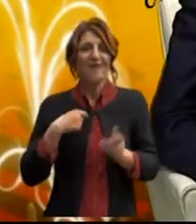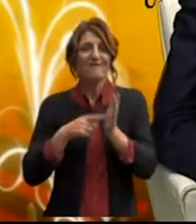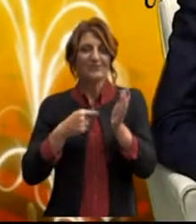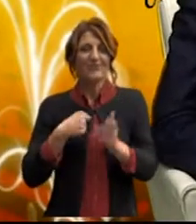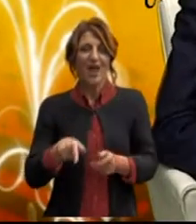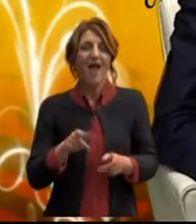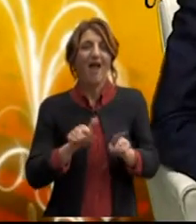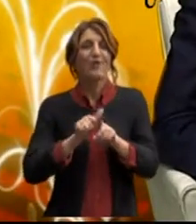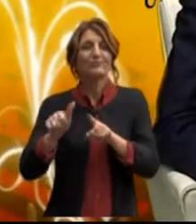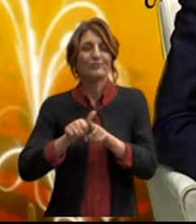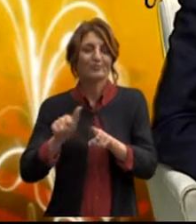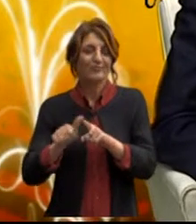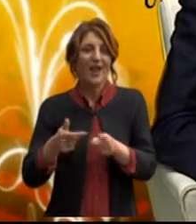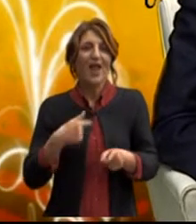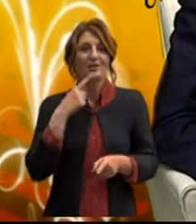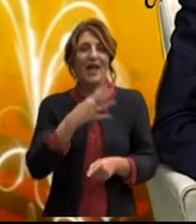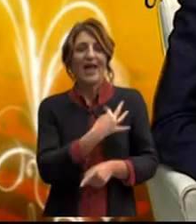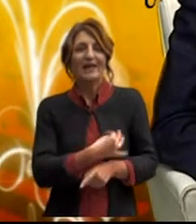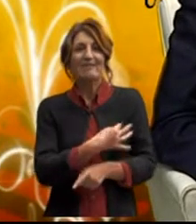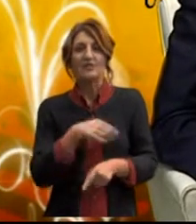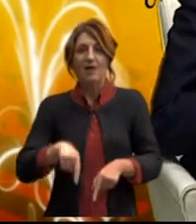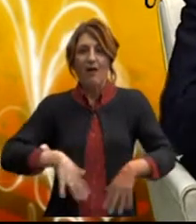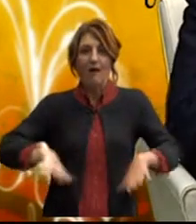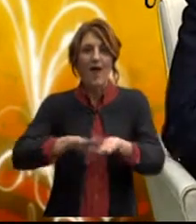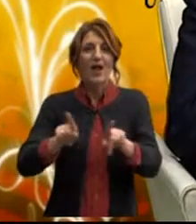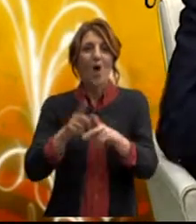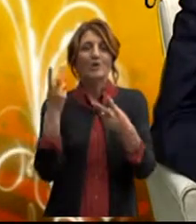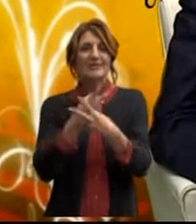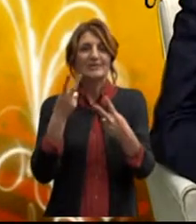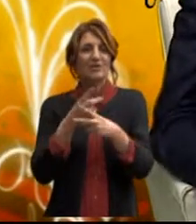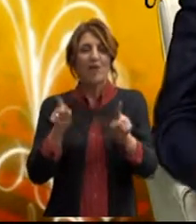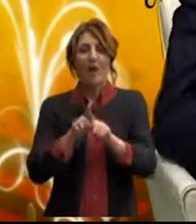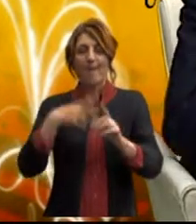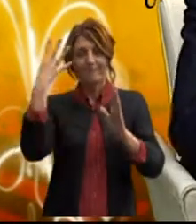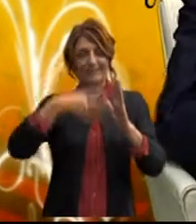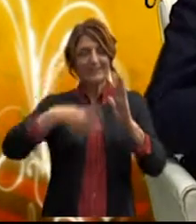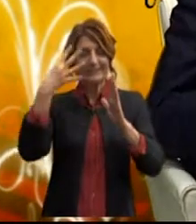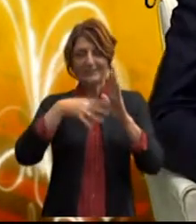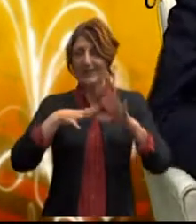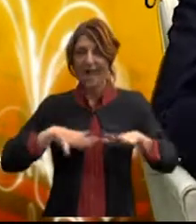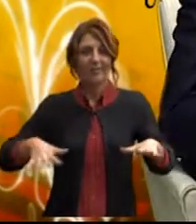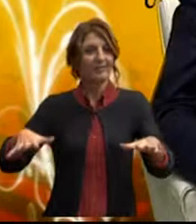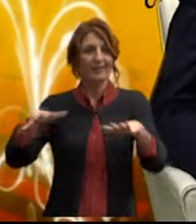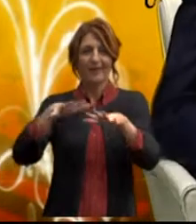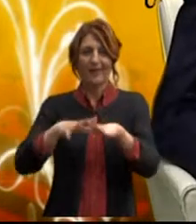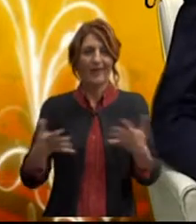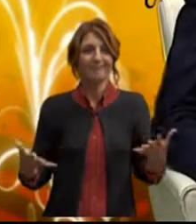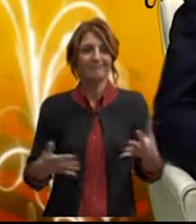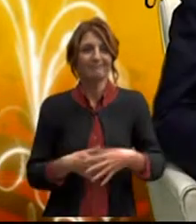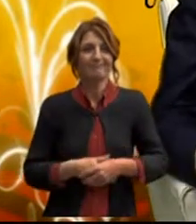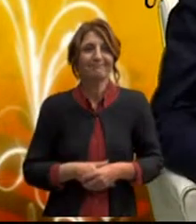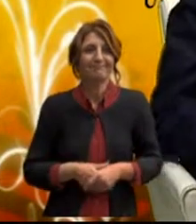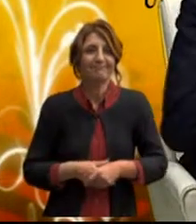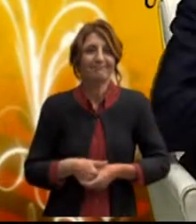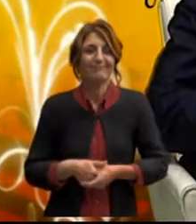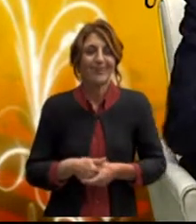dakle da Hrvatska liči na psihijatriju. Ovo nisam mislio reći, ali sad kad sam već počeo, rekli ste dakle emisija da bude